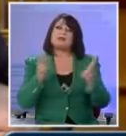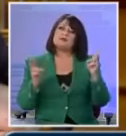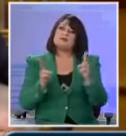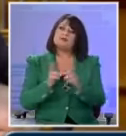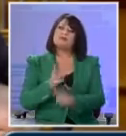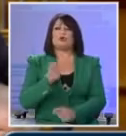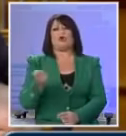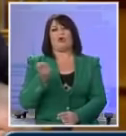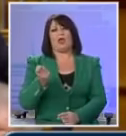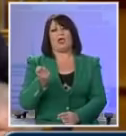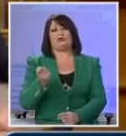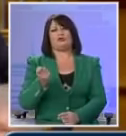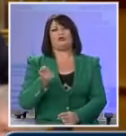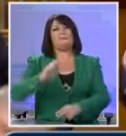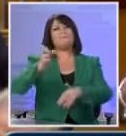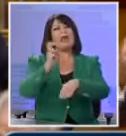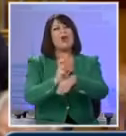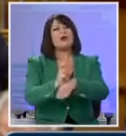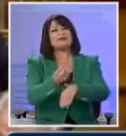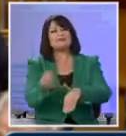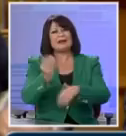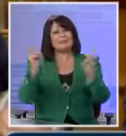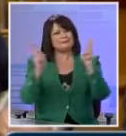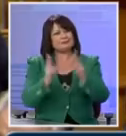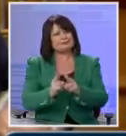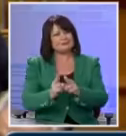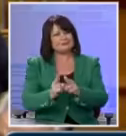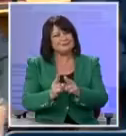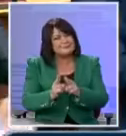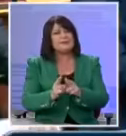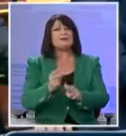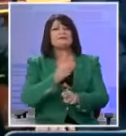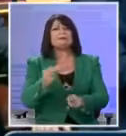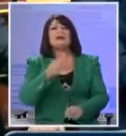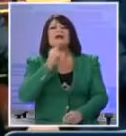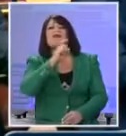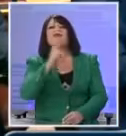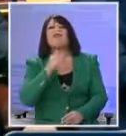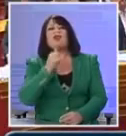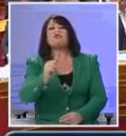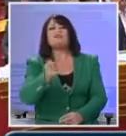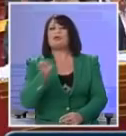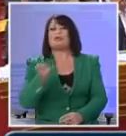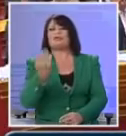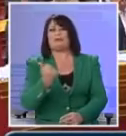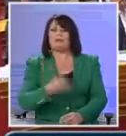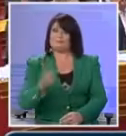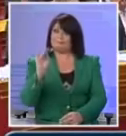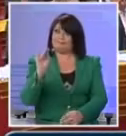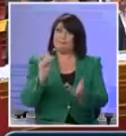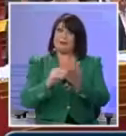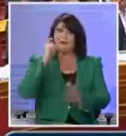χρέους διότι μικρότερα πλεονάσματα σημαίνει ότι το χρέος δεν είναι βιώσιμο άρα λοιπόν σε αυτή τη στρατηγική σας καλώ να το